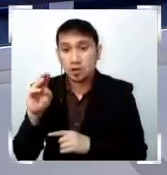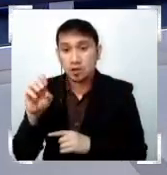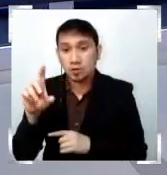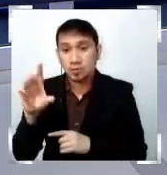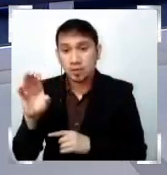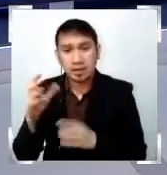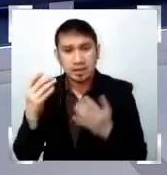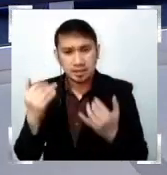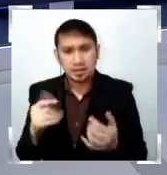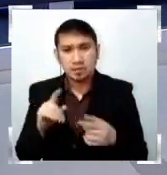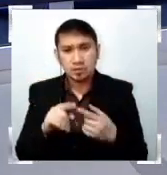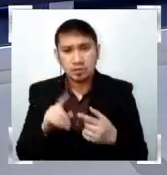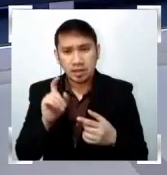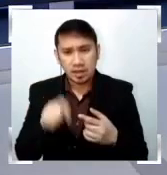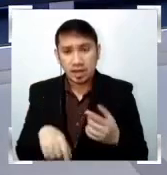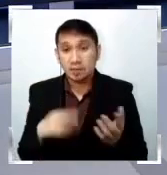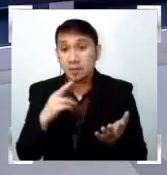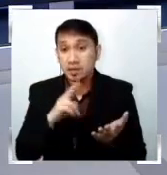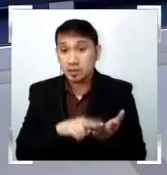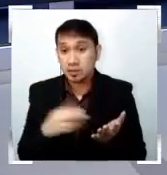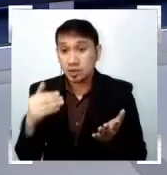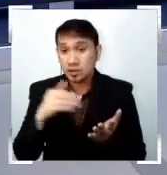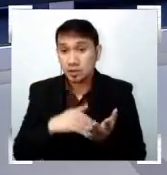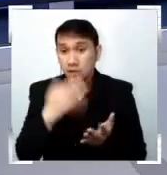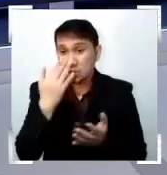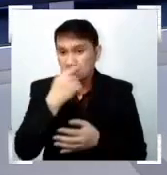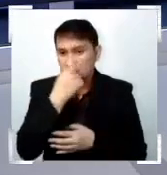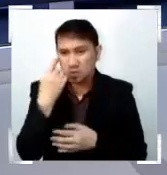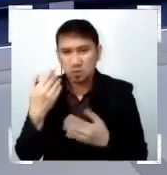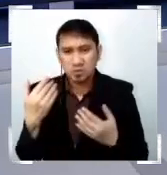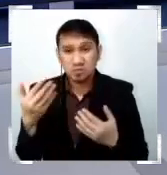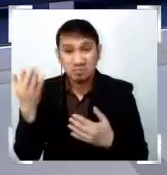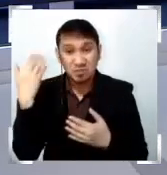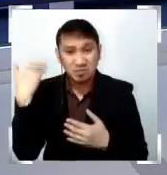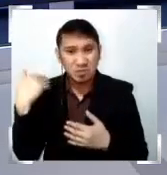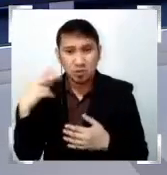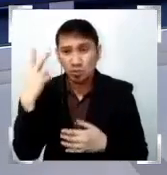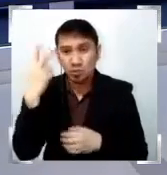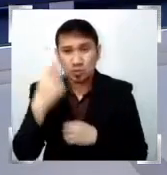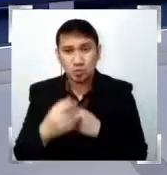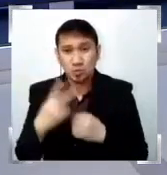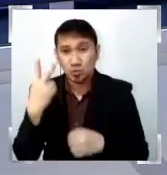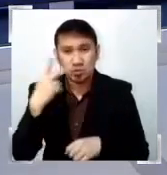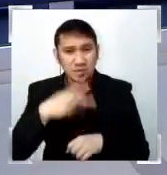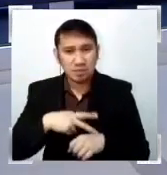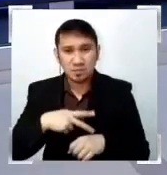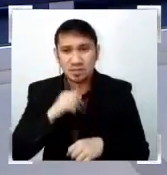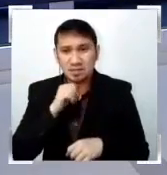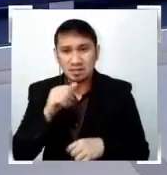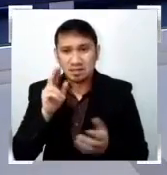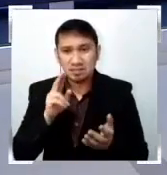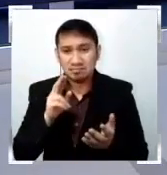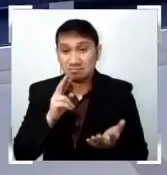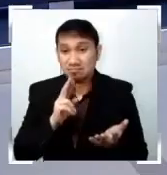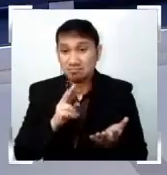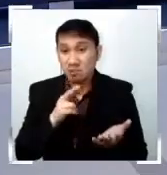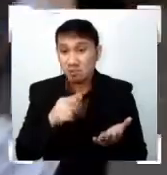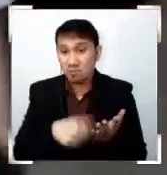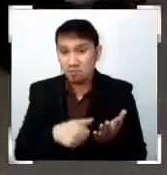dapat magpatala ulit dahil hindi bumoto ng dalawang magkasunod na eleksyon. Saksi, si Tina Panganiban Perez.